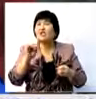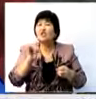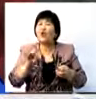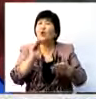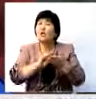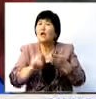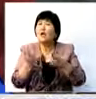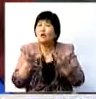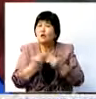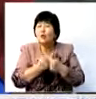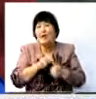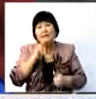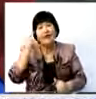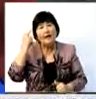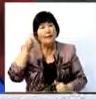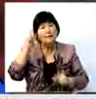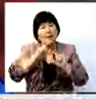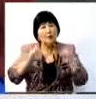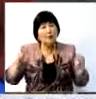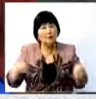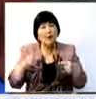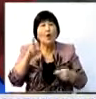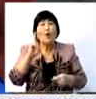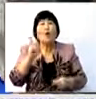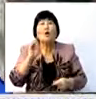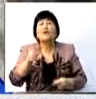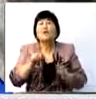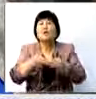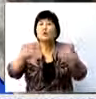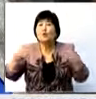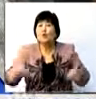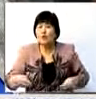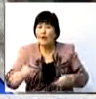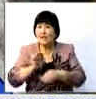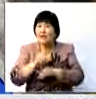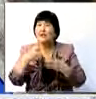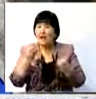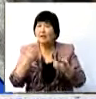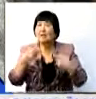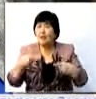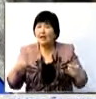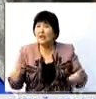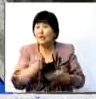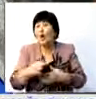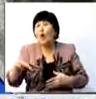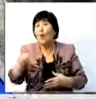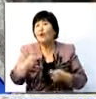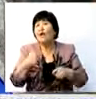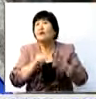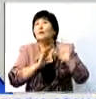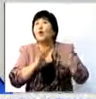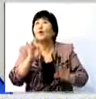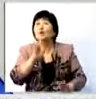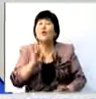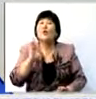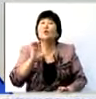шайырларды түгендеу, жас ғалымдар мектебін құру, Қорқыт атты журнал шығару тағысы тағы бар. Облыс әкімінің орынбасары Руслан